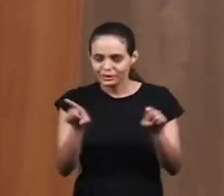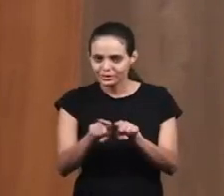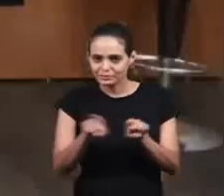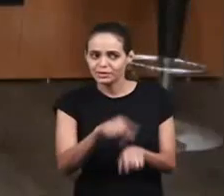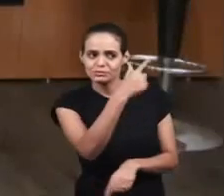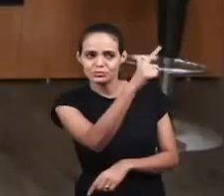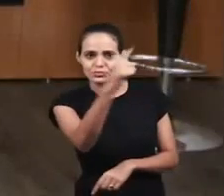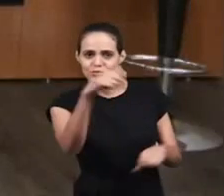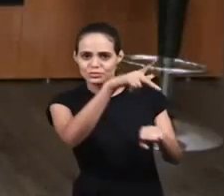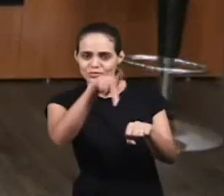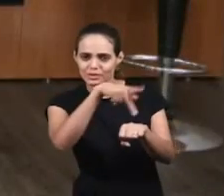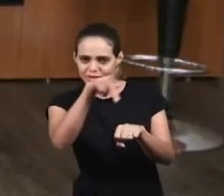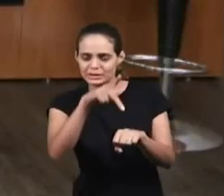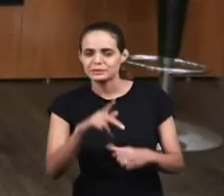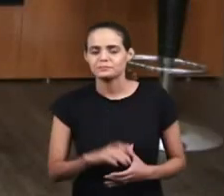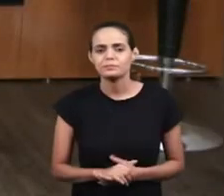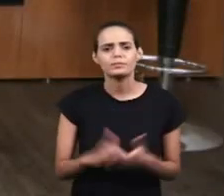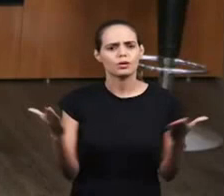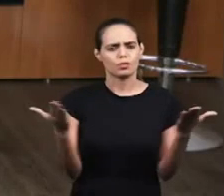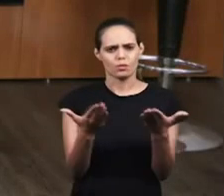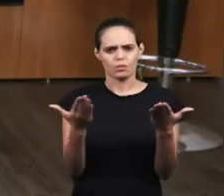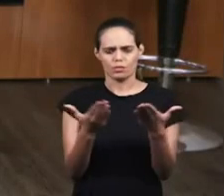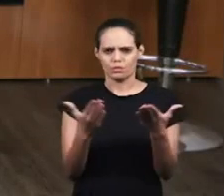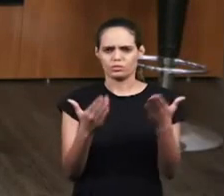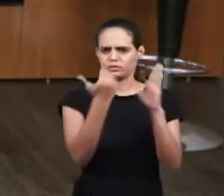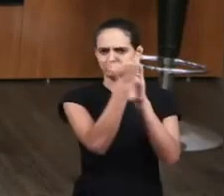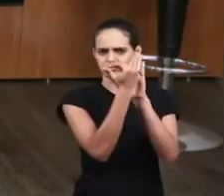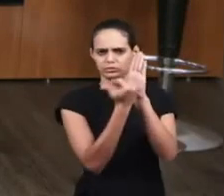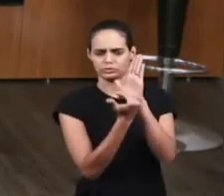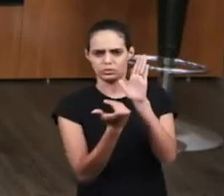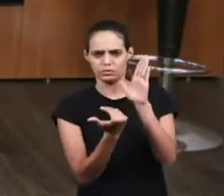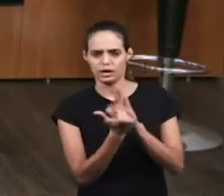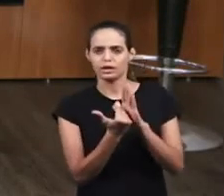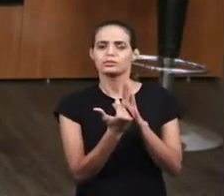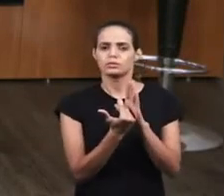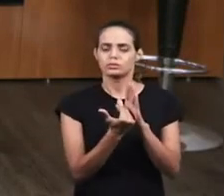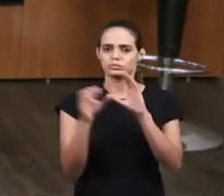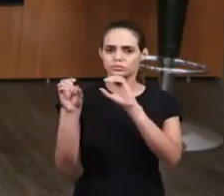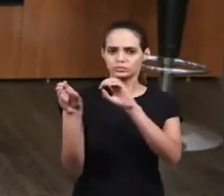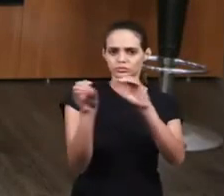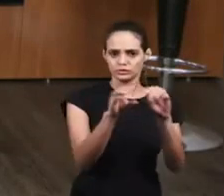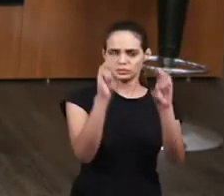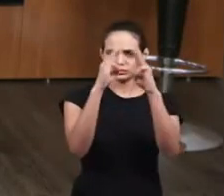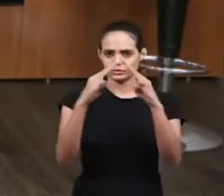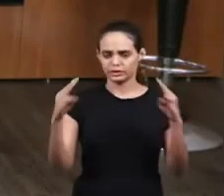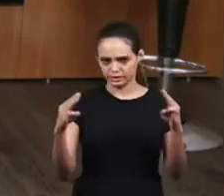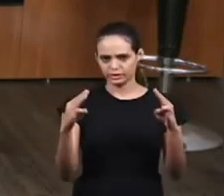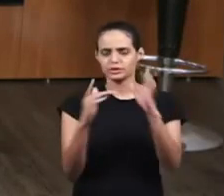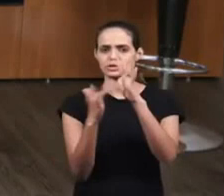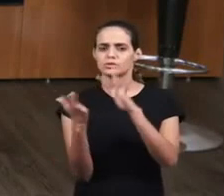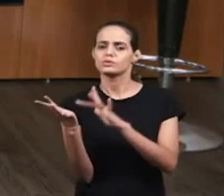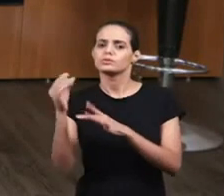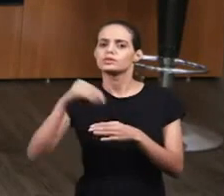sehen. Und jetzt werden wir in der Sendung Lehren aus dem Manaim das Thema Jesus im Alten Testament